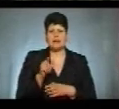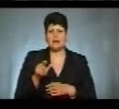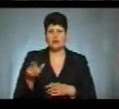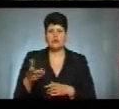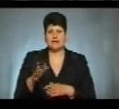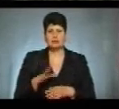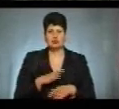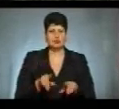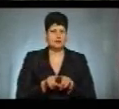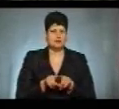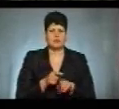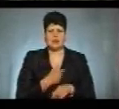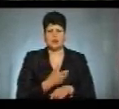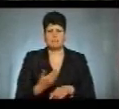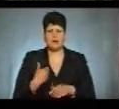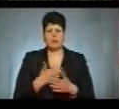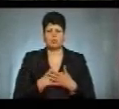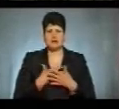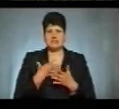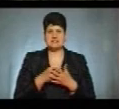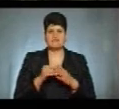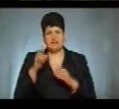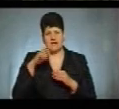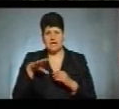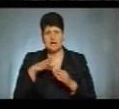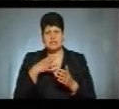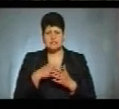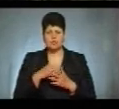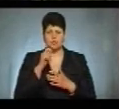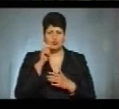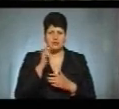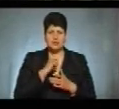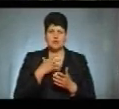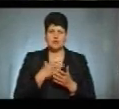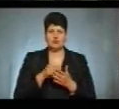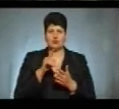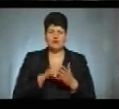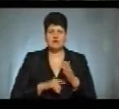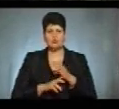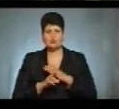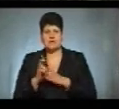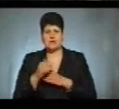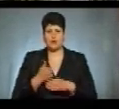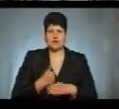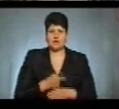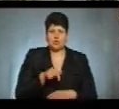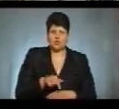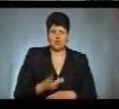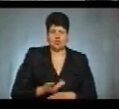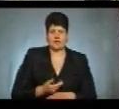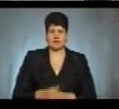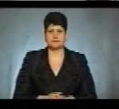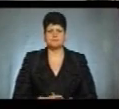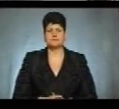були такі самі, як і ми, які любили свій край, свою країну, свою віру, церкву, які хотіли тут жити.